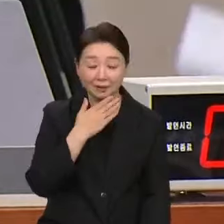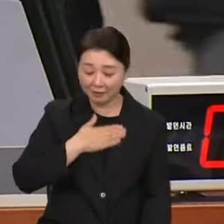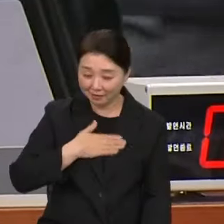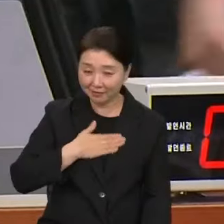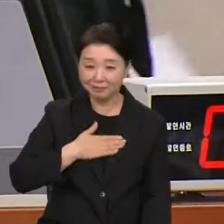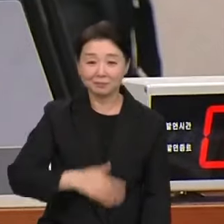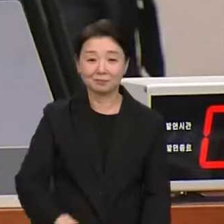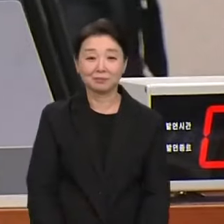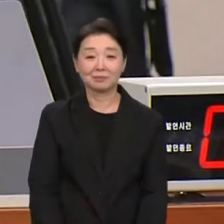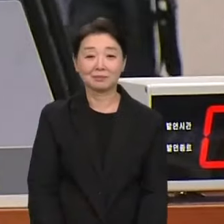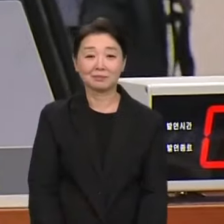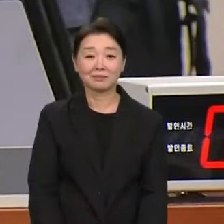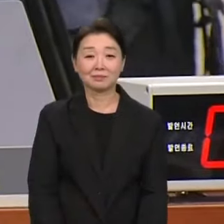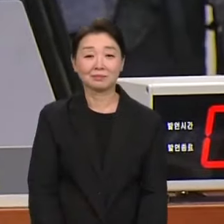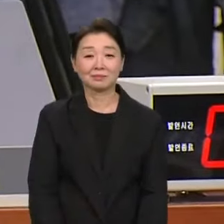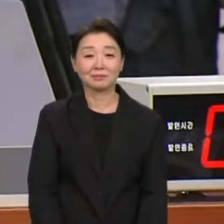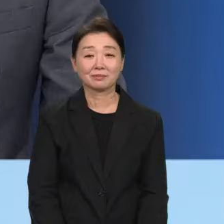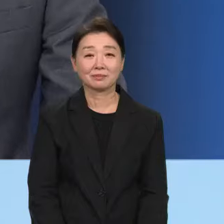알겠습니다.